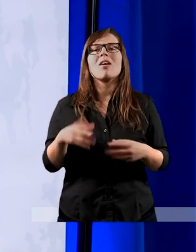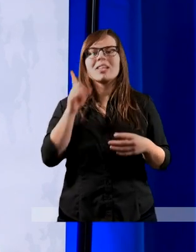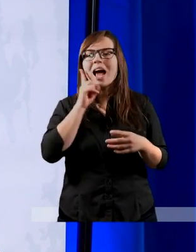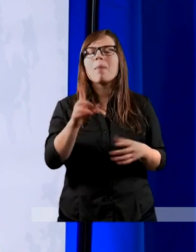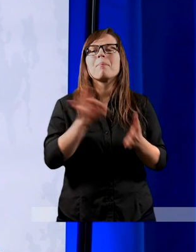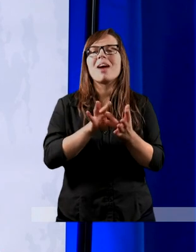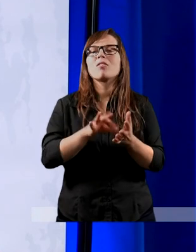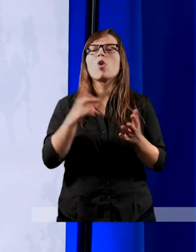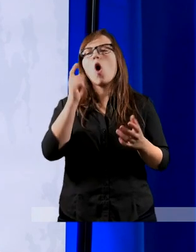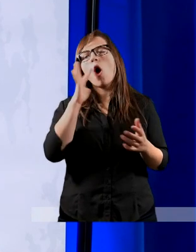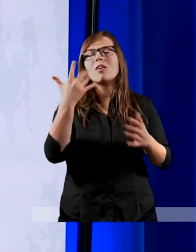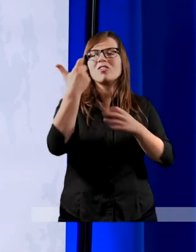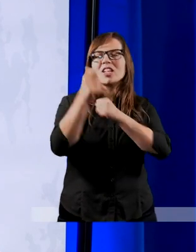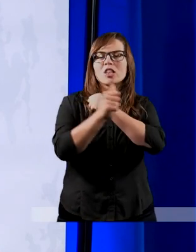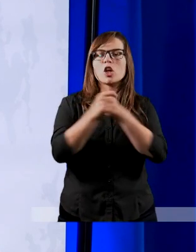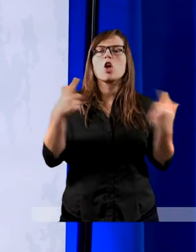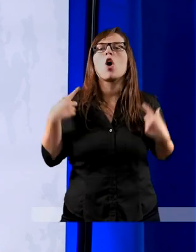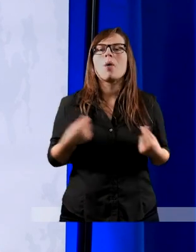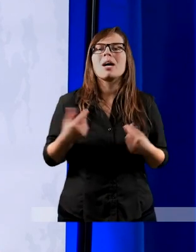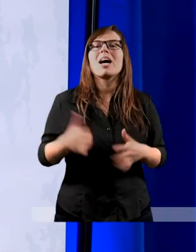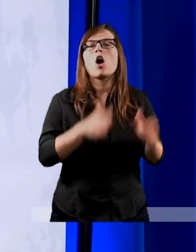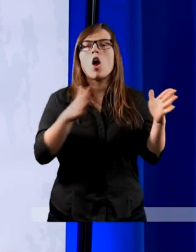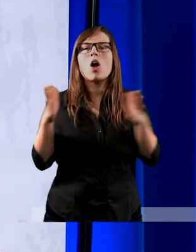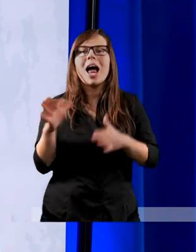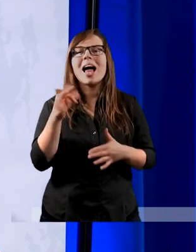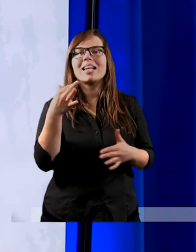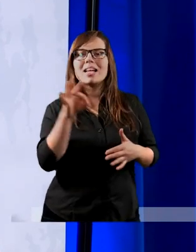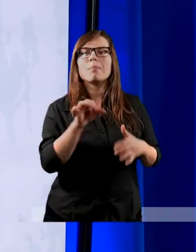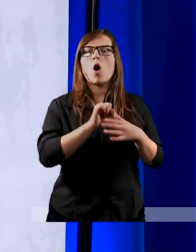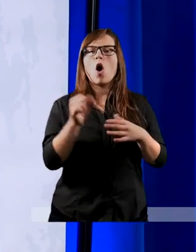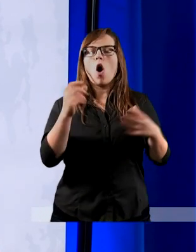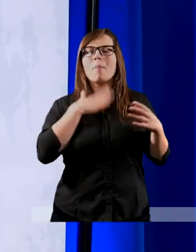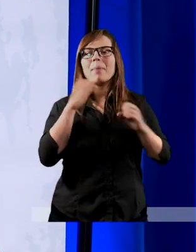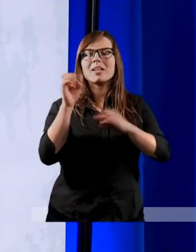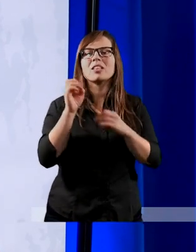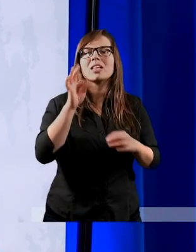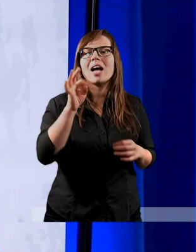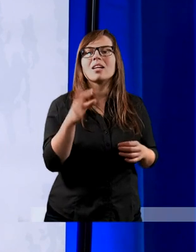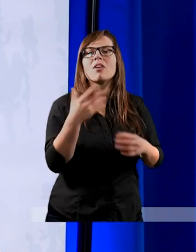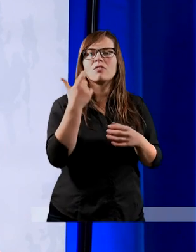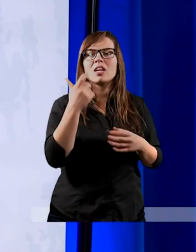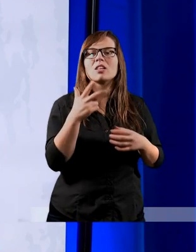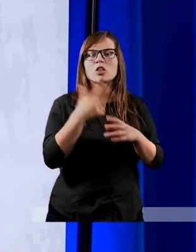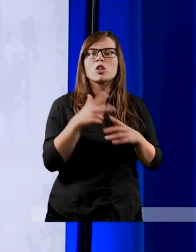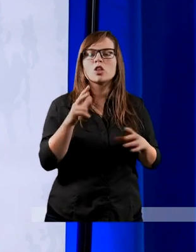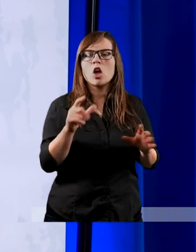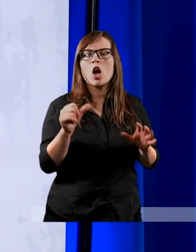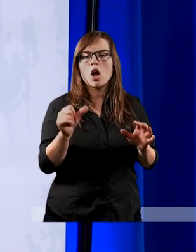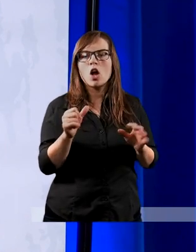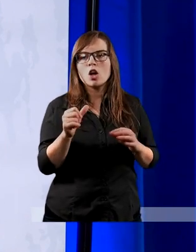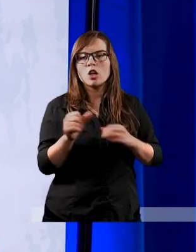jest na pewno około 260 osób. I kolejne SMS-y. O, mam informację. Tak, 230 osób na tą chwilę,